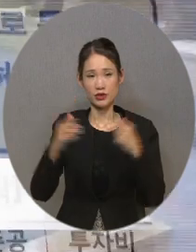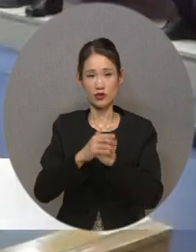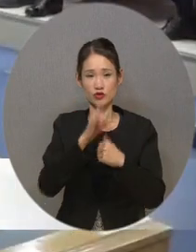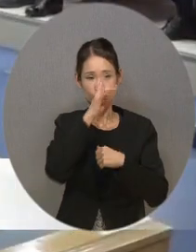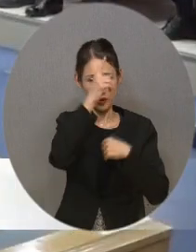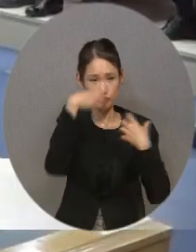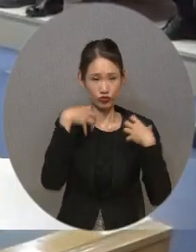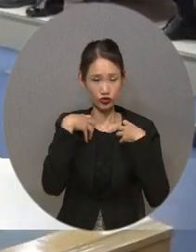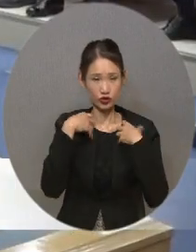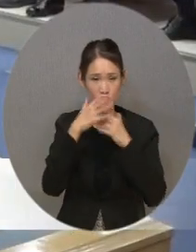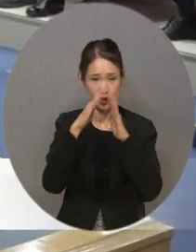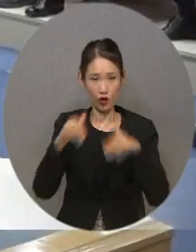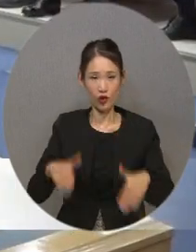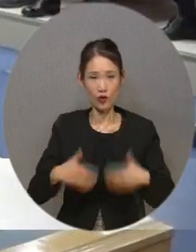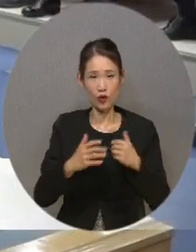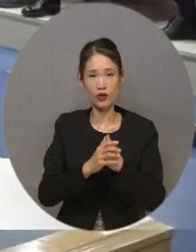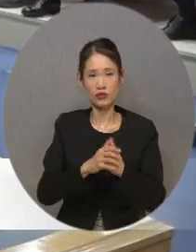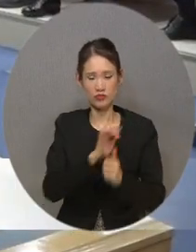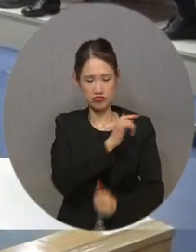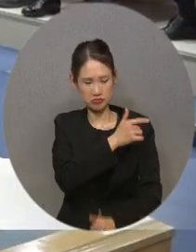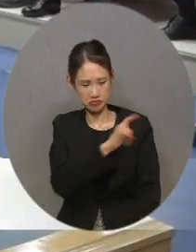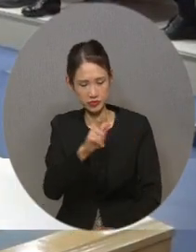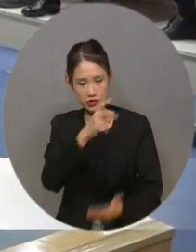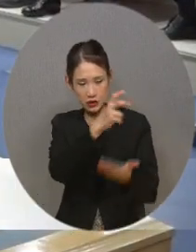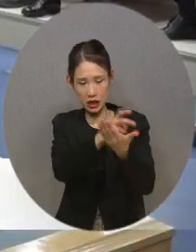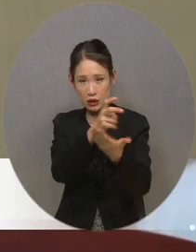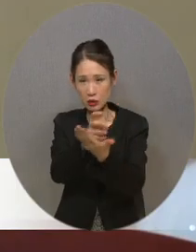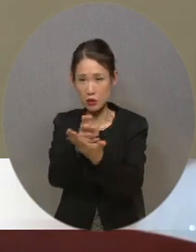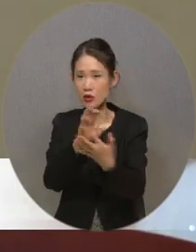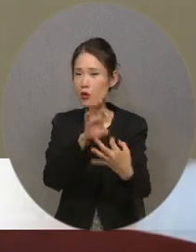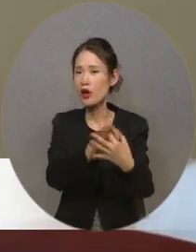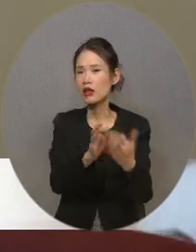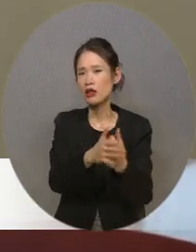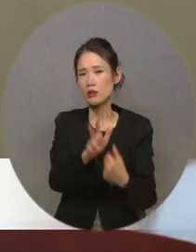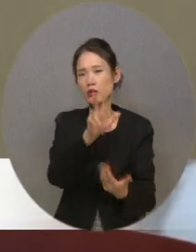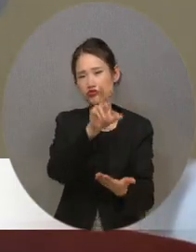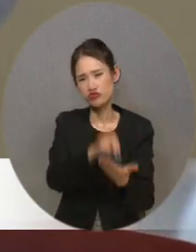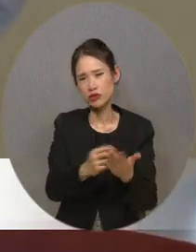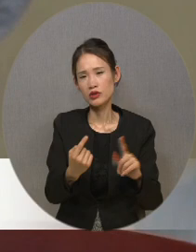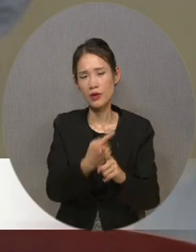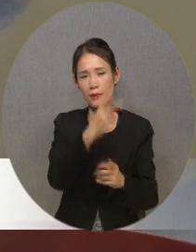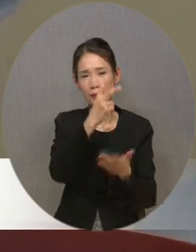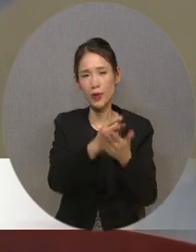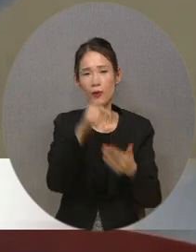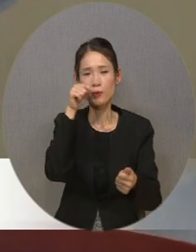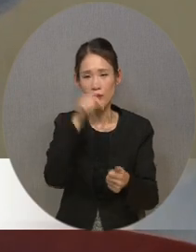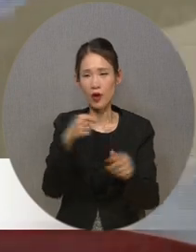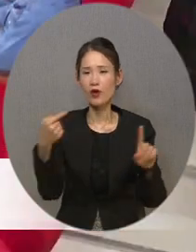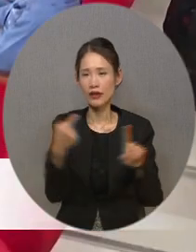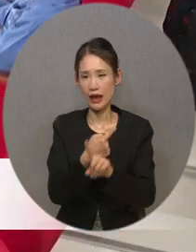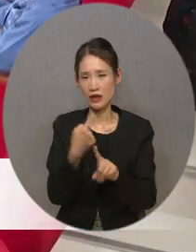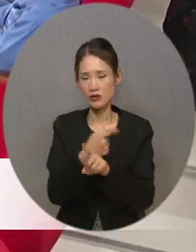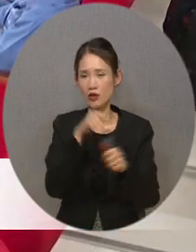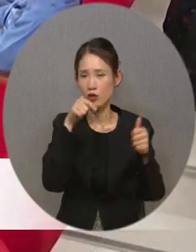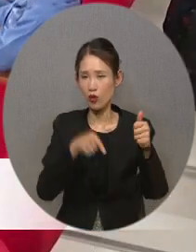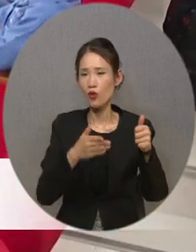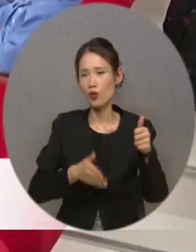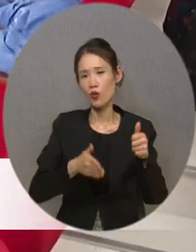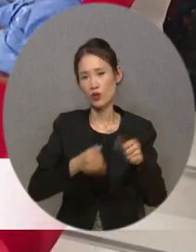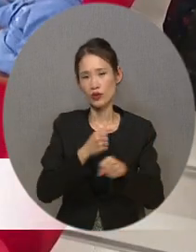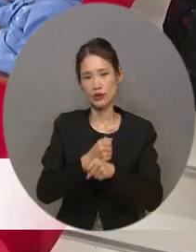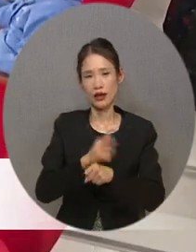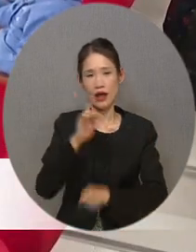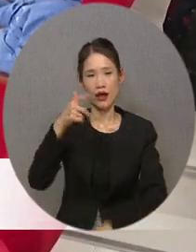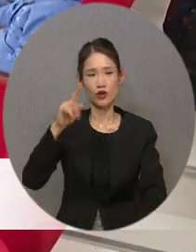광양시가 여러 차례 제도적 문제점 등을 설명하고 법령 개정을 건의해왔습니다. 이날 한덕수